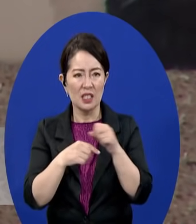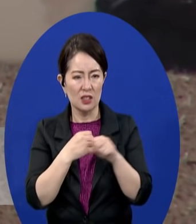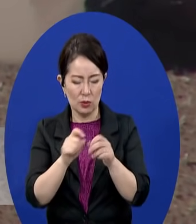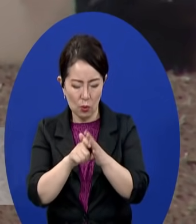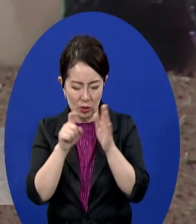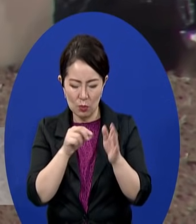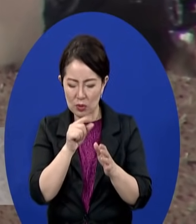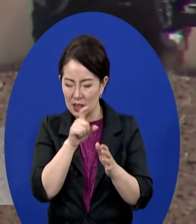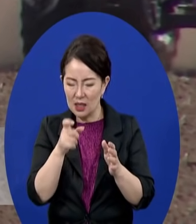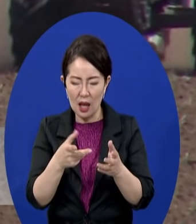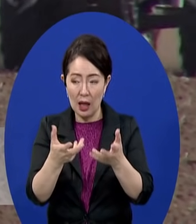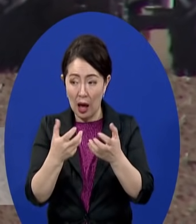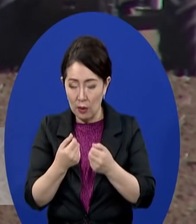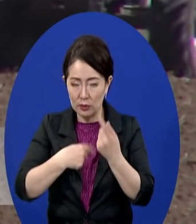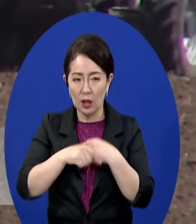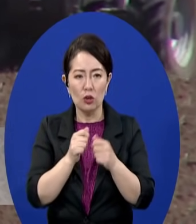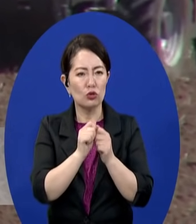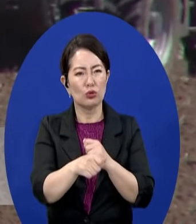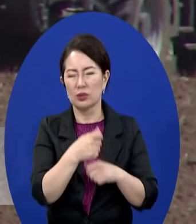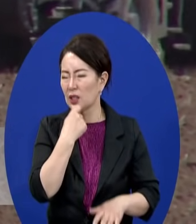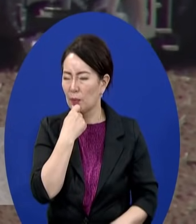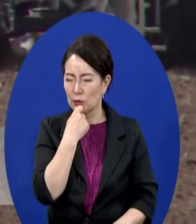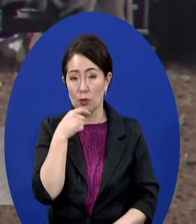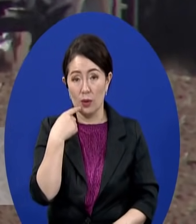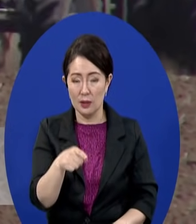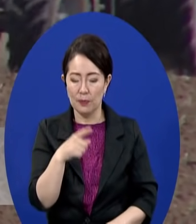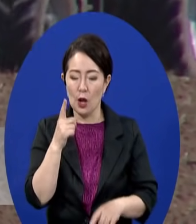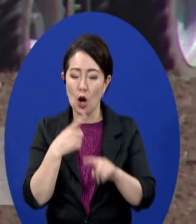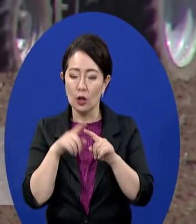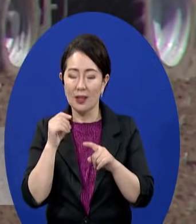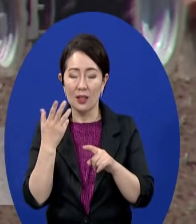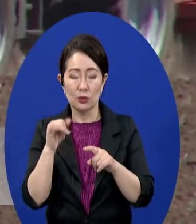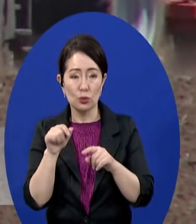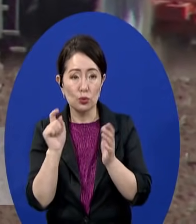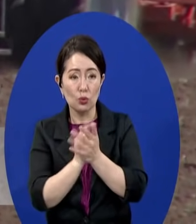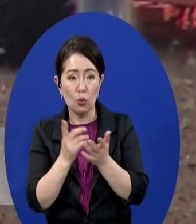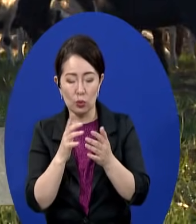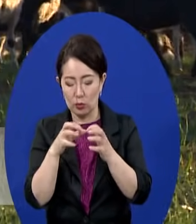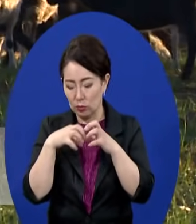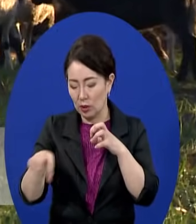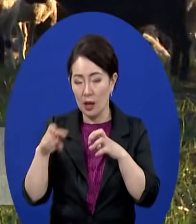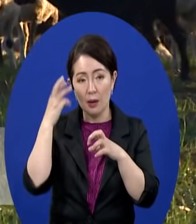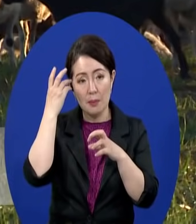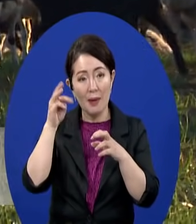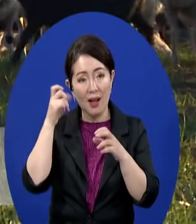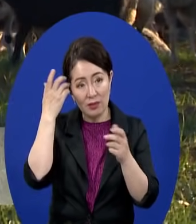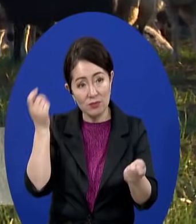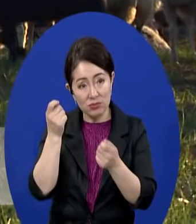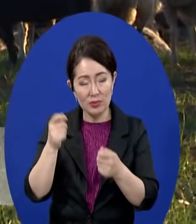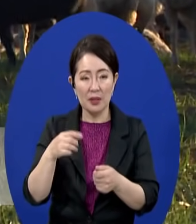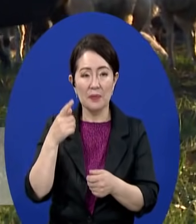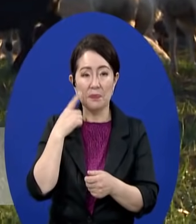төлж амжихгүй гэж тайлбарлаж байлаа. Газар тариалангаас гадна хөдөө аж ахуйн салбарын чухал хэсэг бол мал аж ахуйн салбар. Энэ хаврын хувьд нийт эм